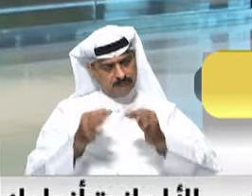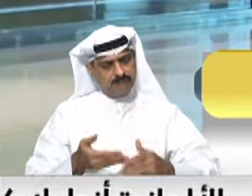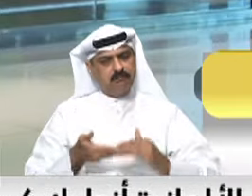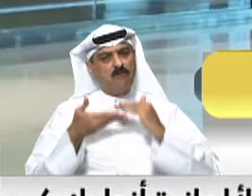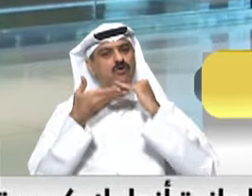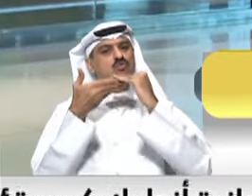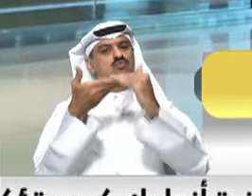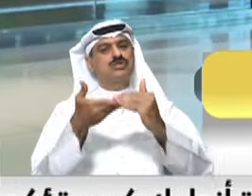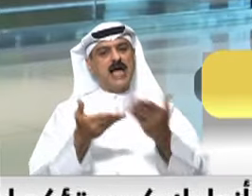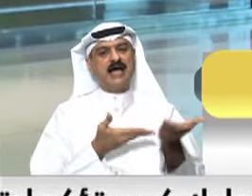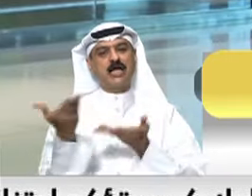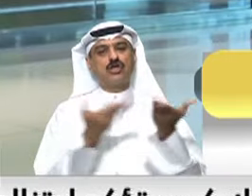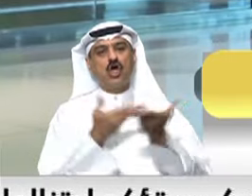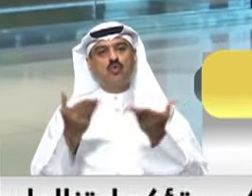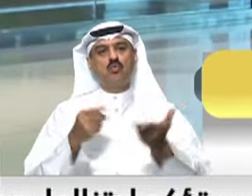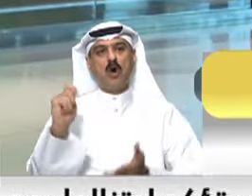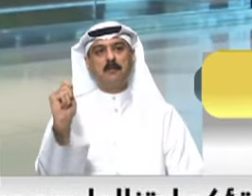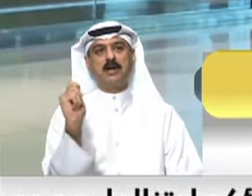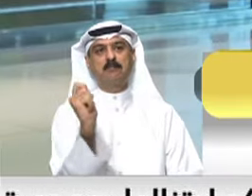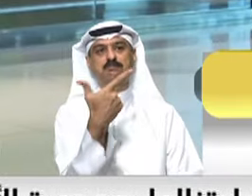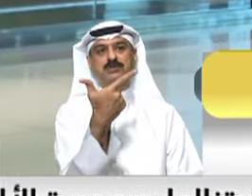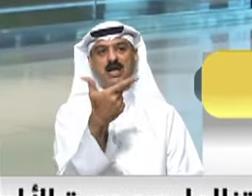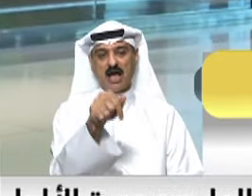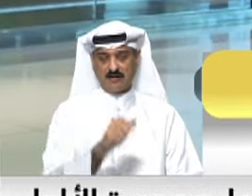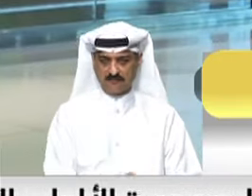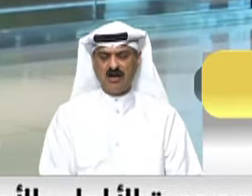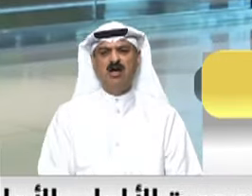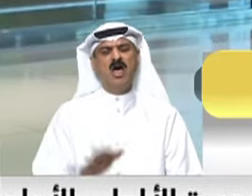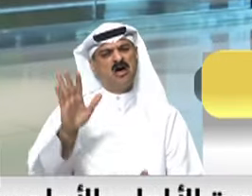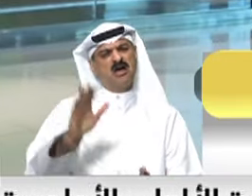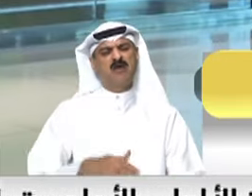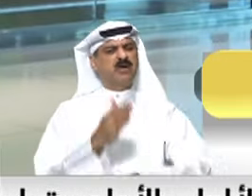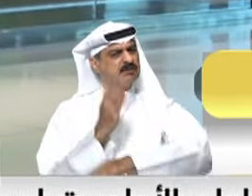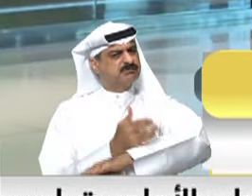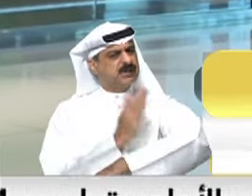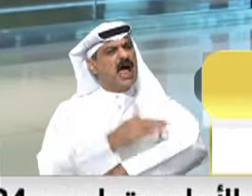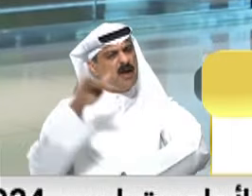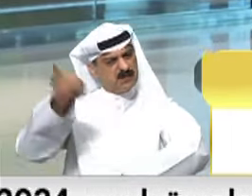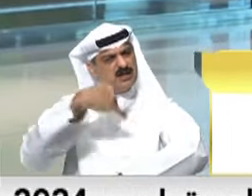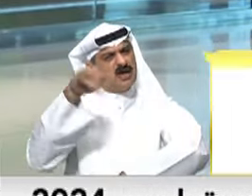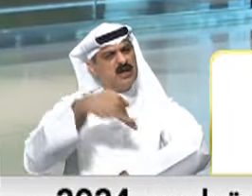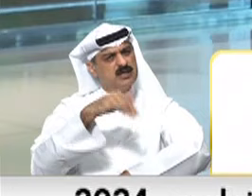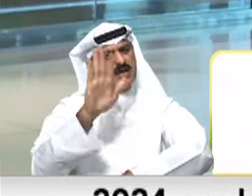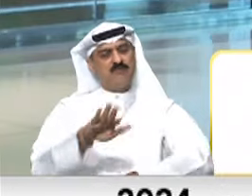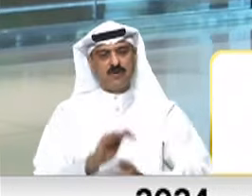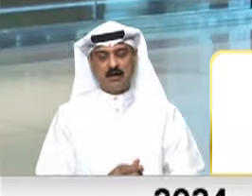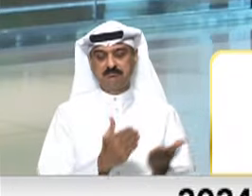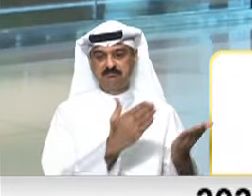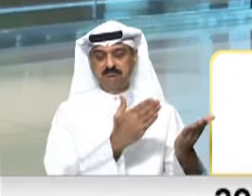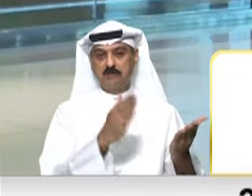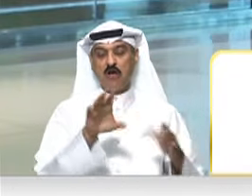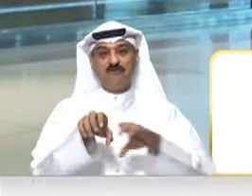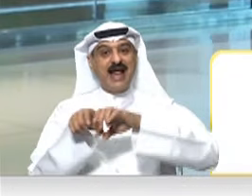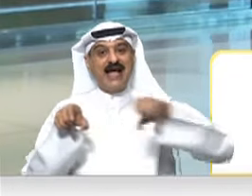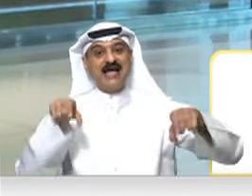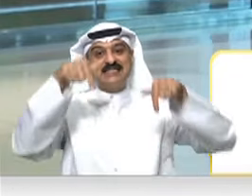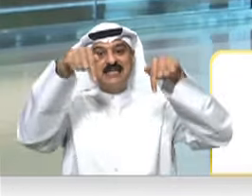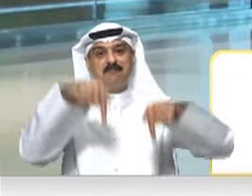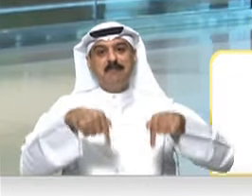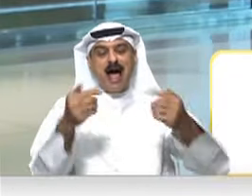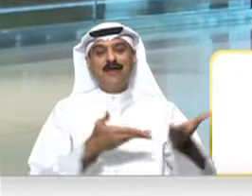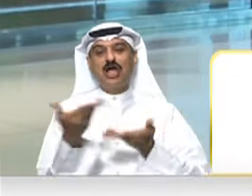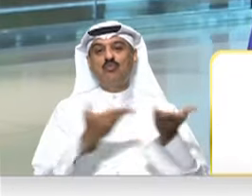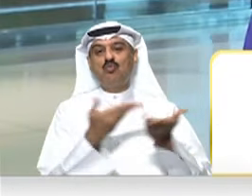خدماتنا للمواطنين بحيث انه هو ما يتعنى ويراجع المؤسسة. وفرنا الجناح هذا عشان نكون خدماتنا تكون